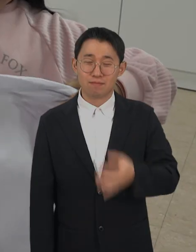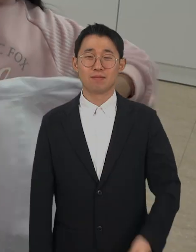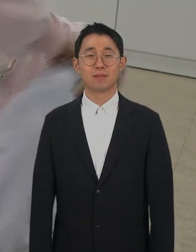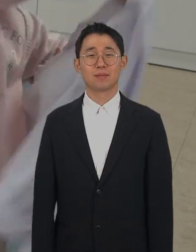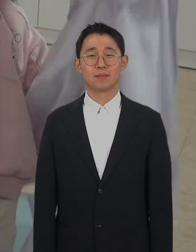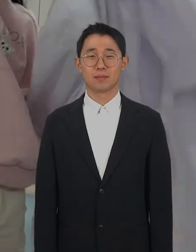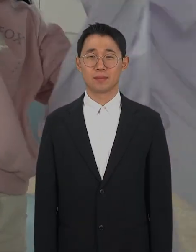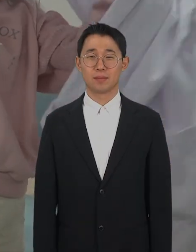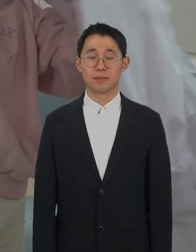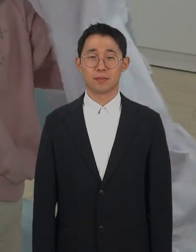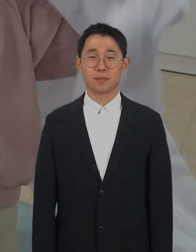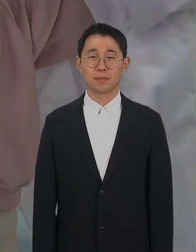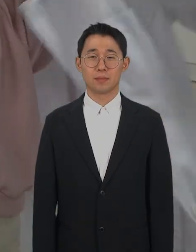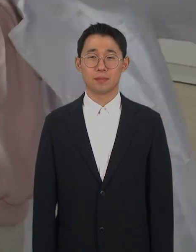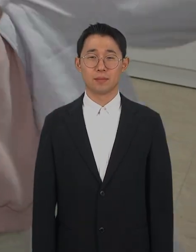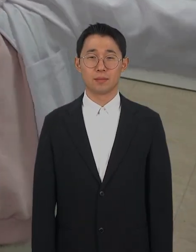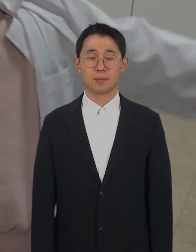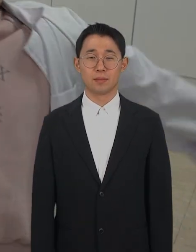볼게요.